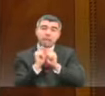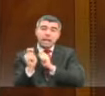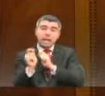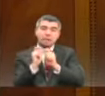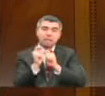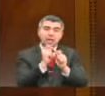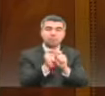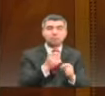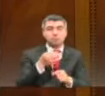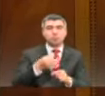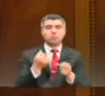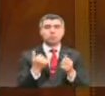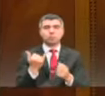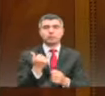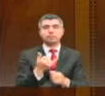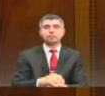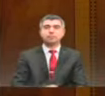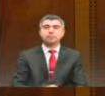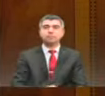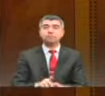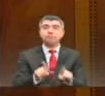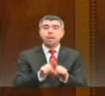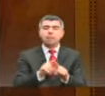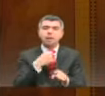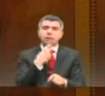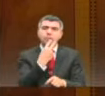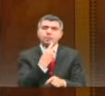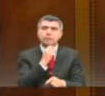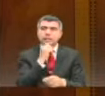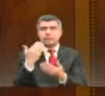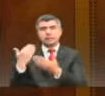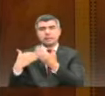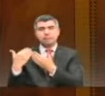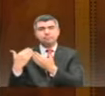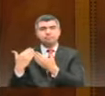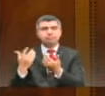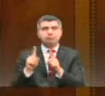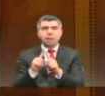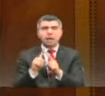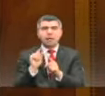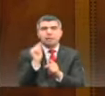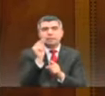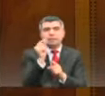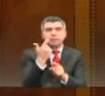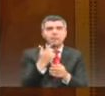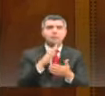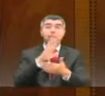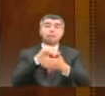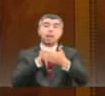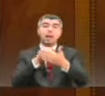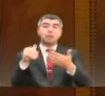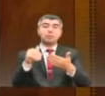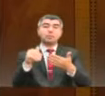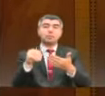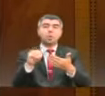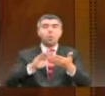من هذا التشخيص لماذا لم يكن كافيا في الماضي، هو لعب واحد دور مهم. البرامج كلها اللي كانت برامج اجتماعية